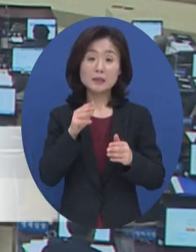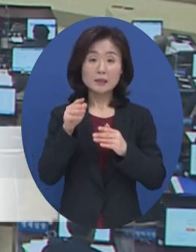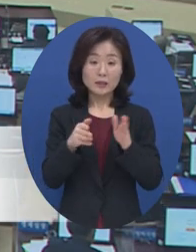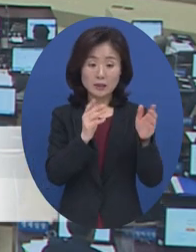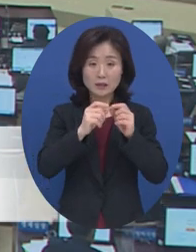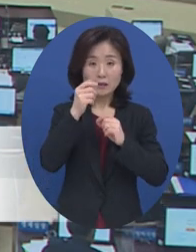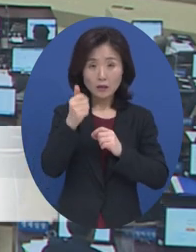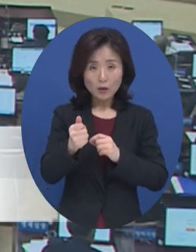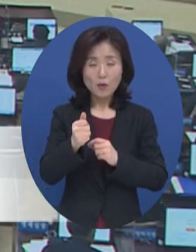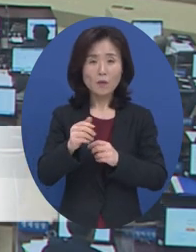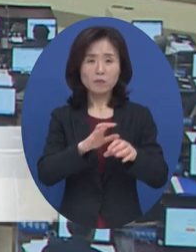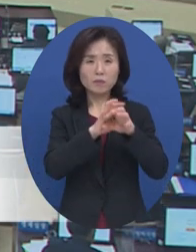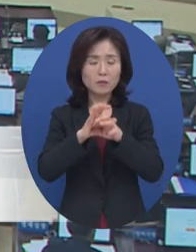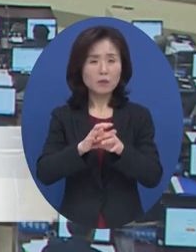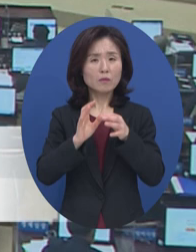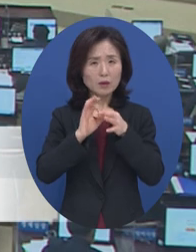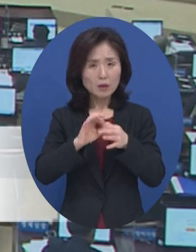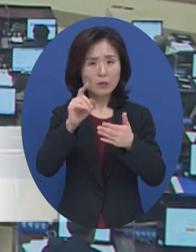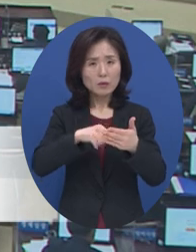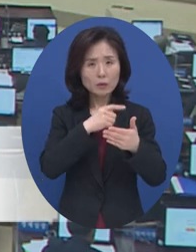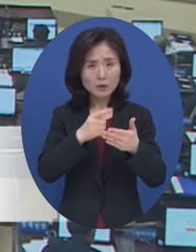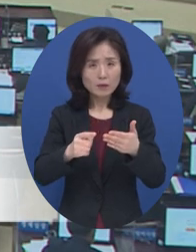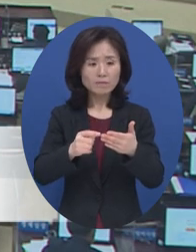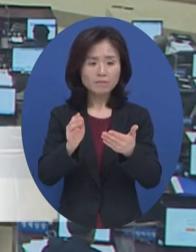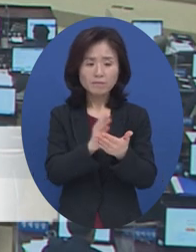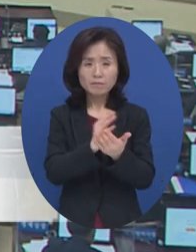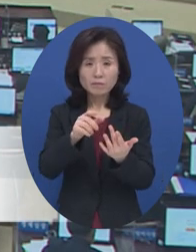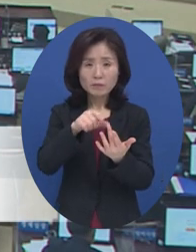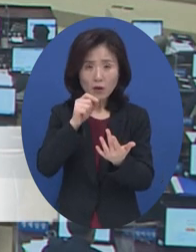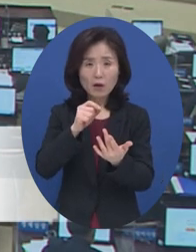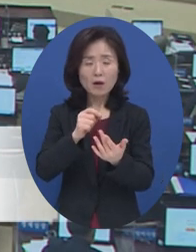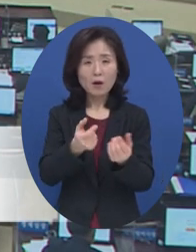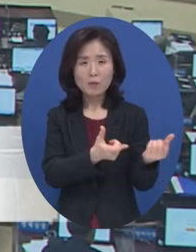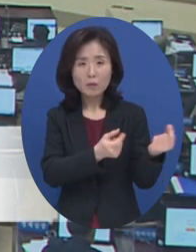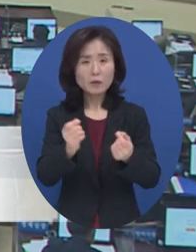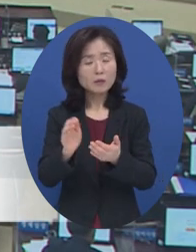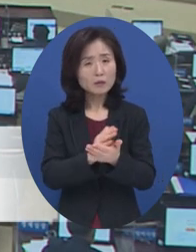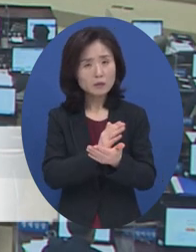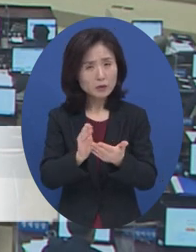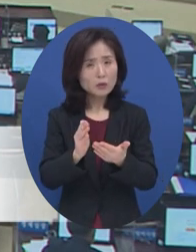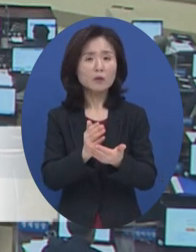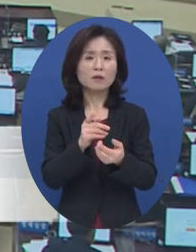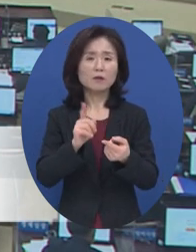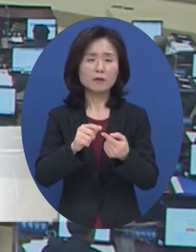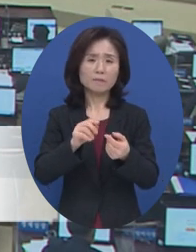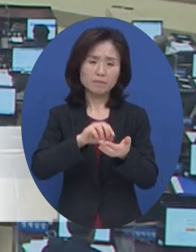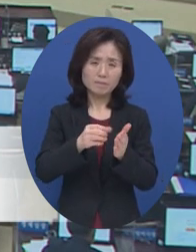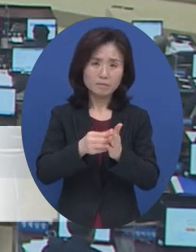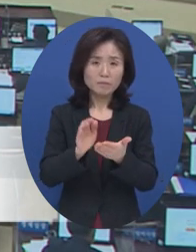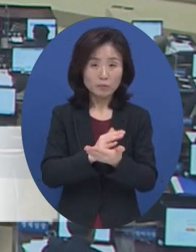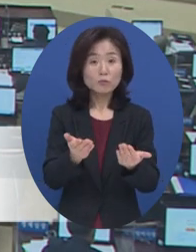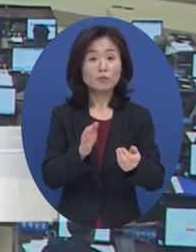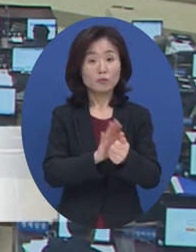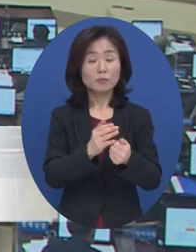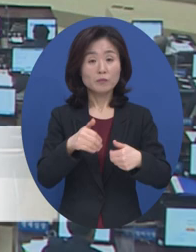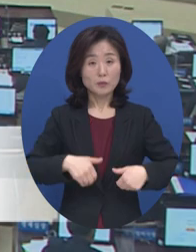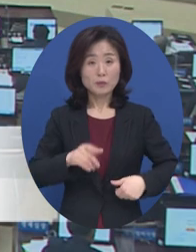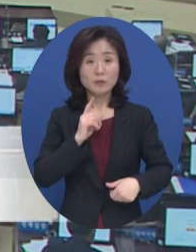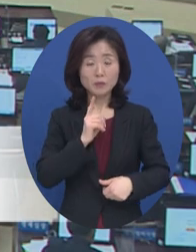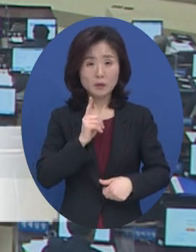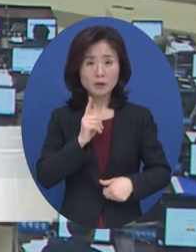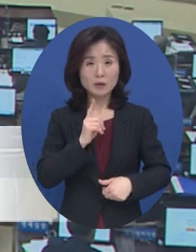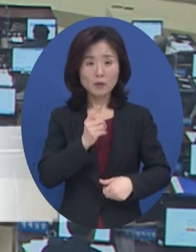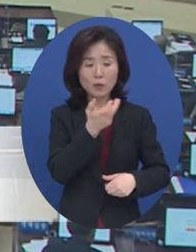코론 알고 관련 보상과 선별 보편 지원을 적절하게 배분의 지원할 필요가 있다고 밝혔습니다 공공기관